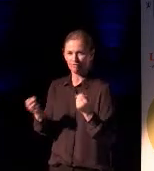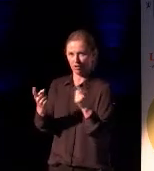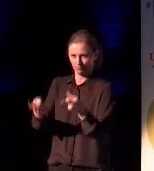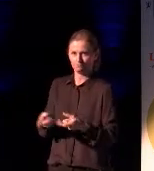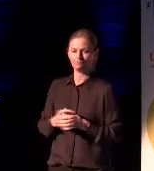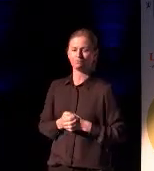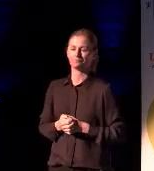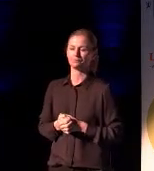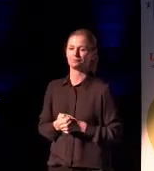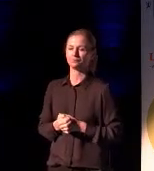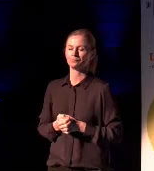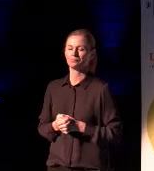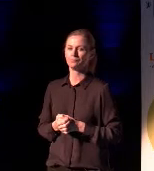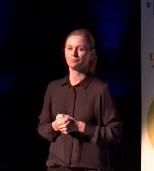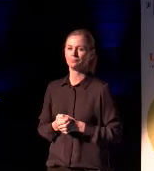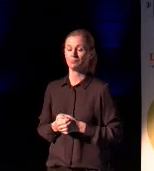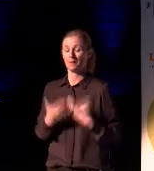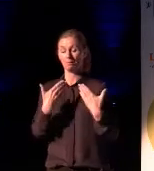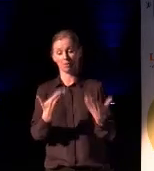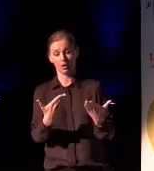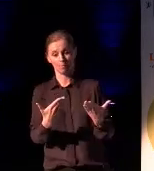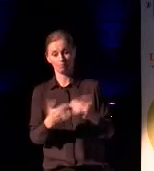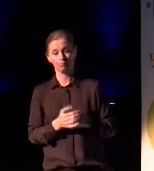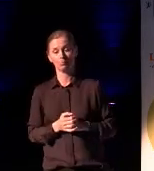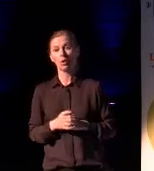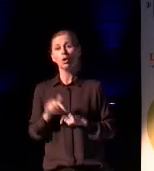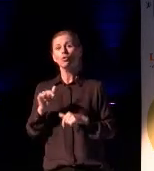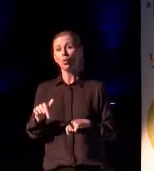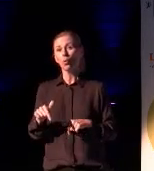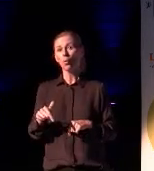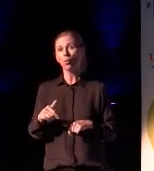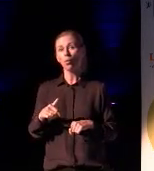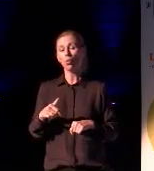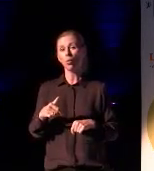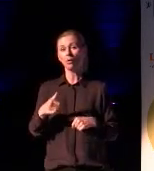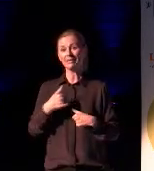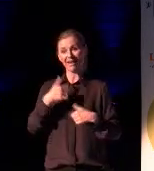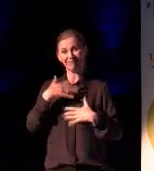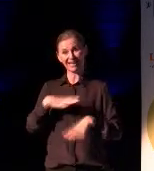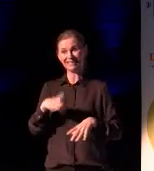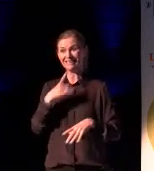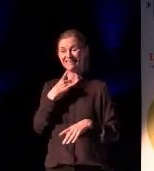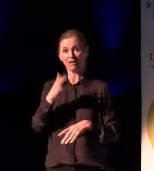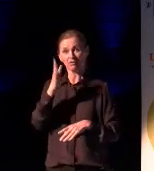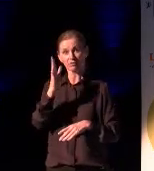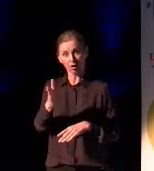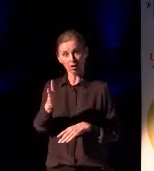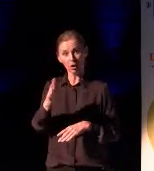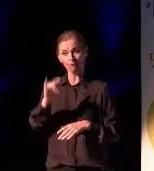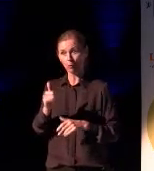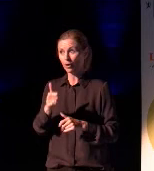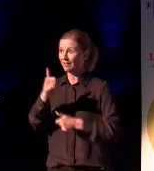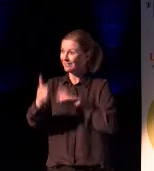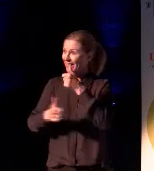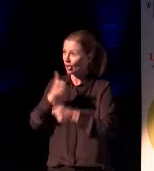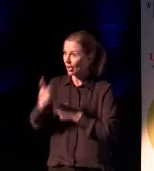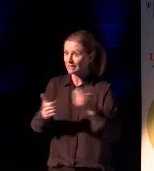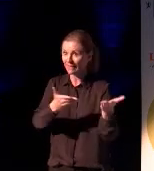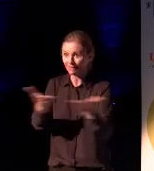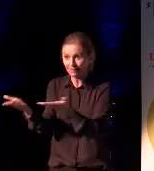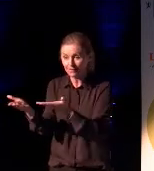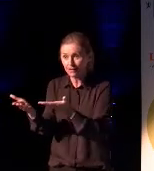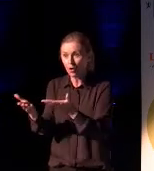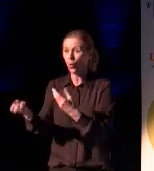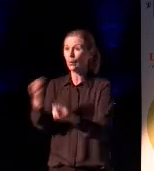det. Bra, så vil jeg med det takke for deltagelsen, takke